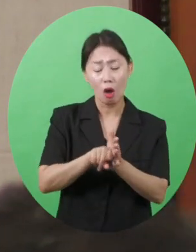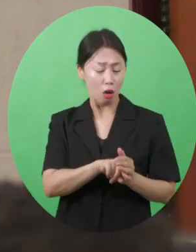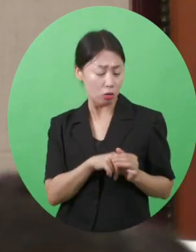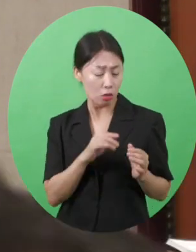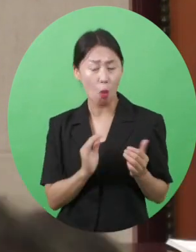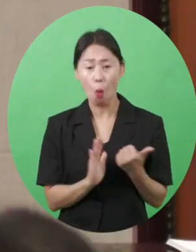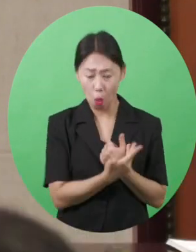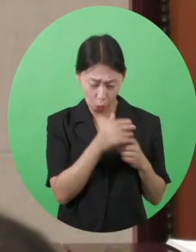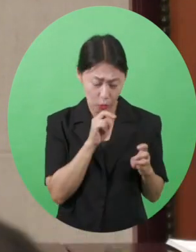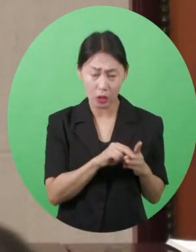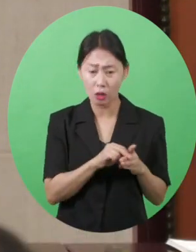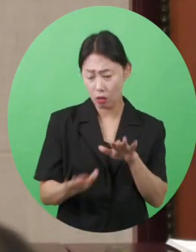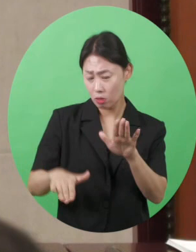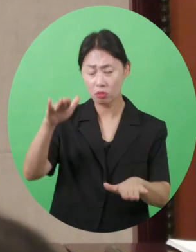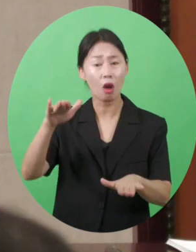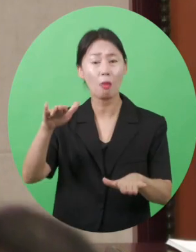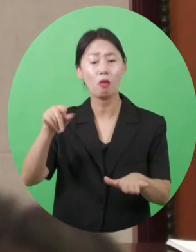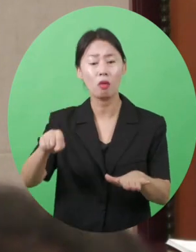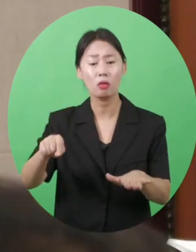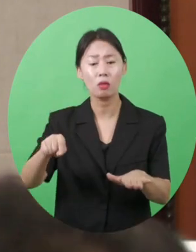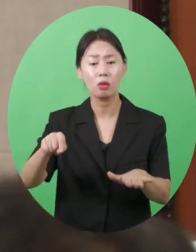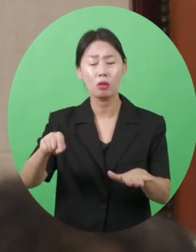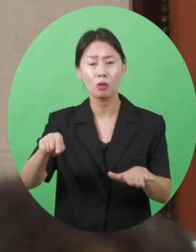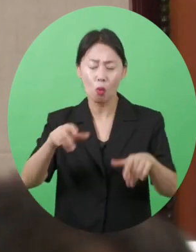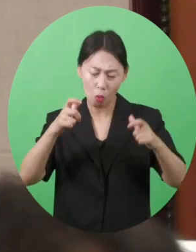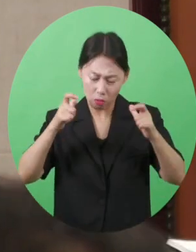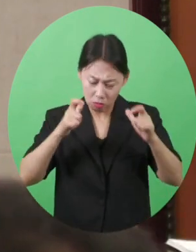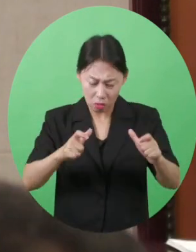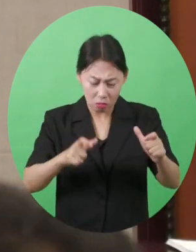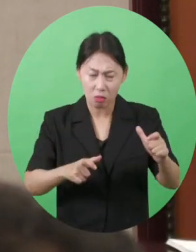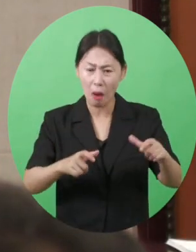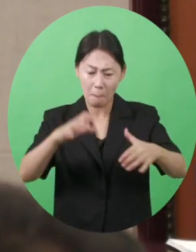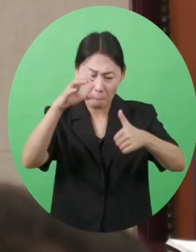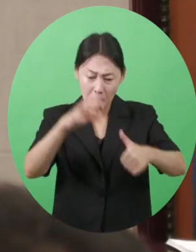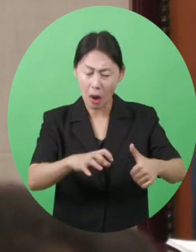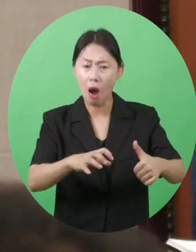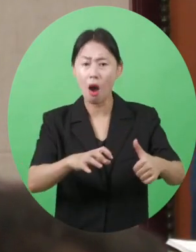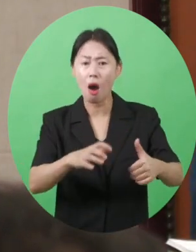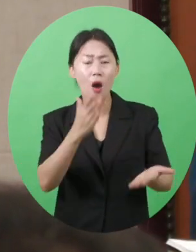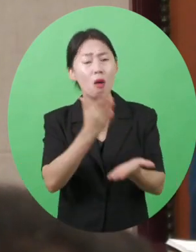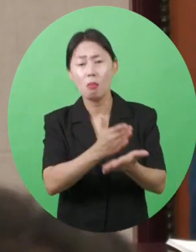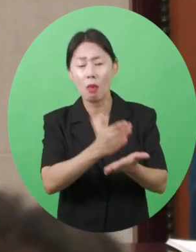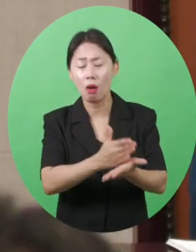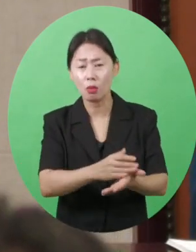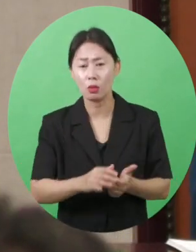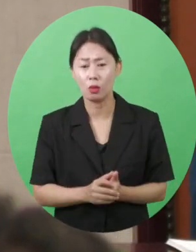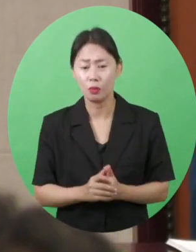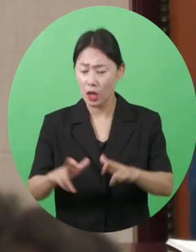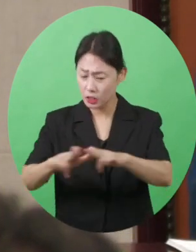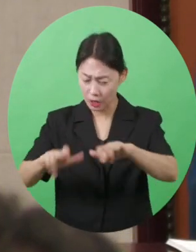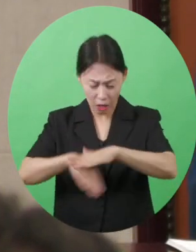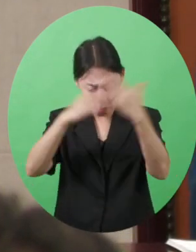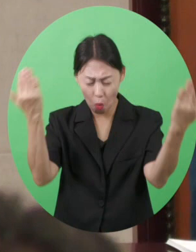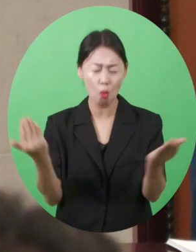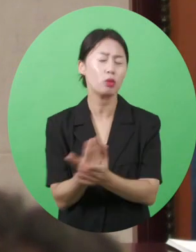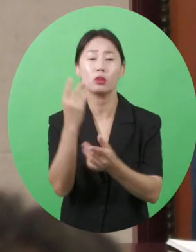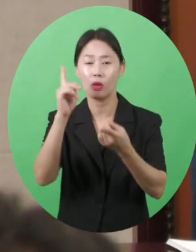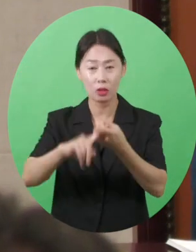정한 학대, 차별이라고 하는 부분들에 국한될 필요가 있느냐. 실제로 장애 인권과 관련된 전반의